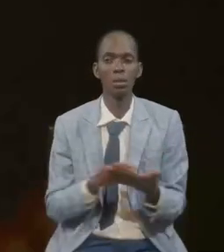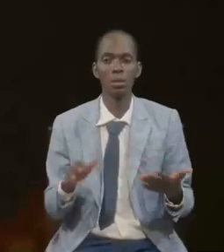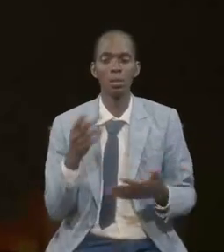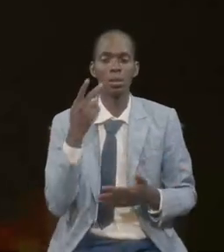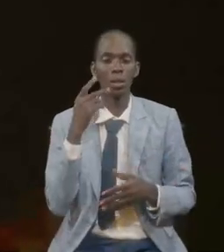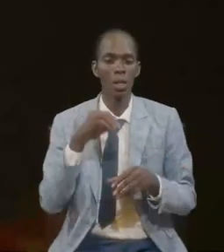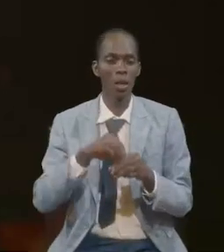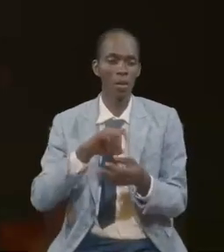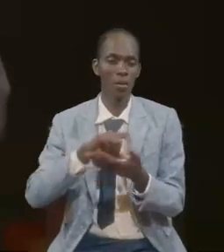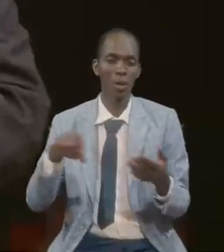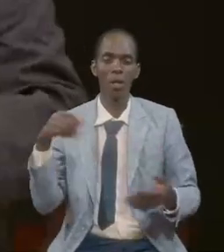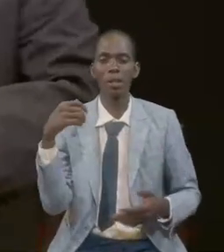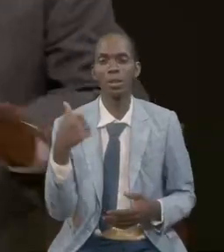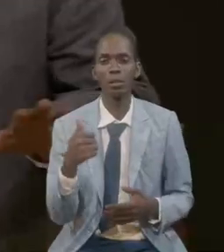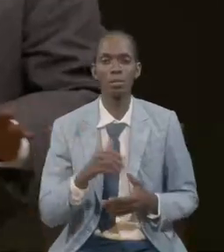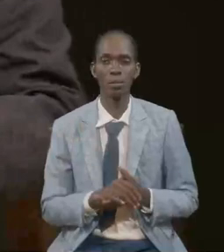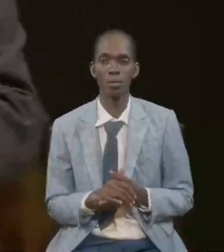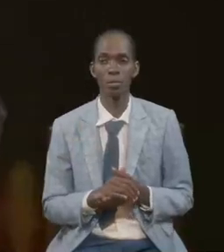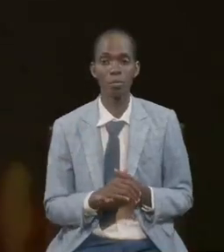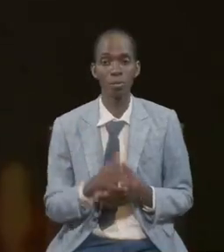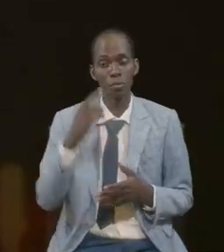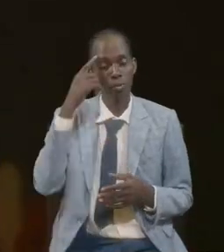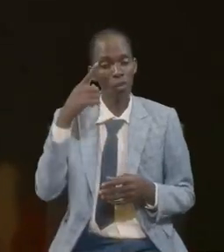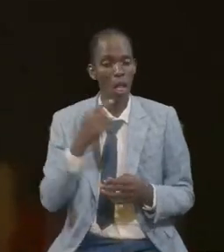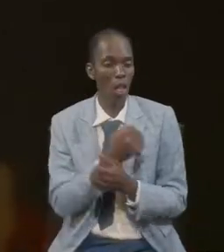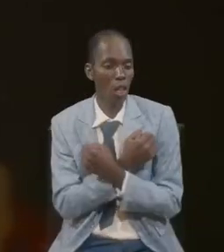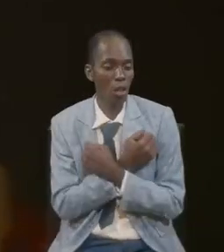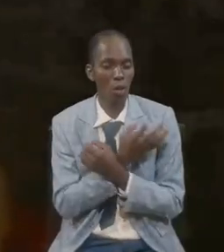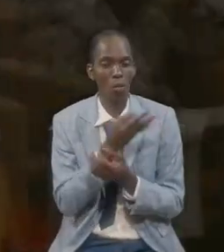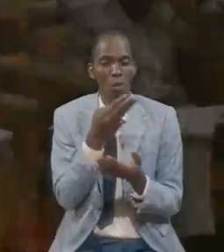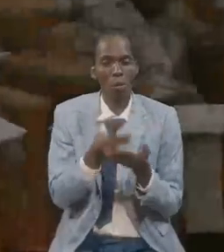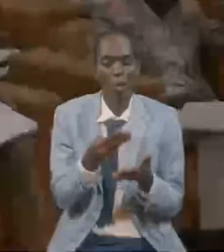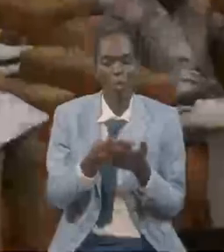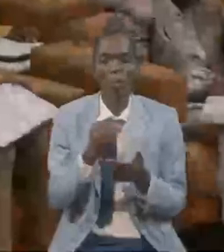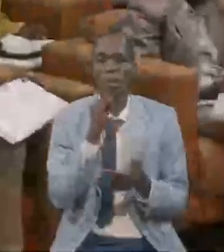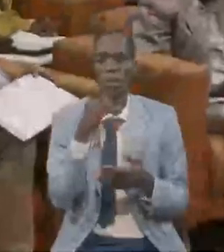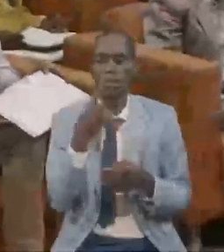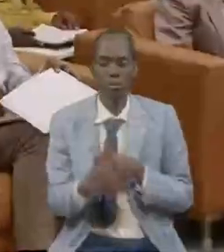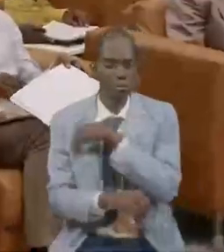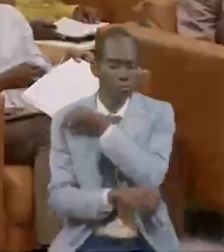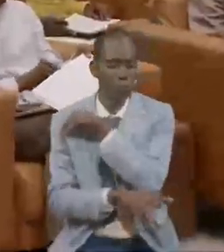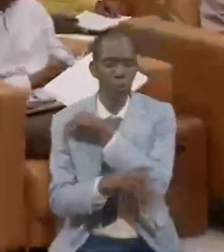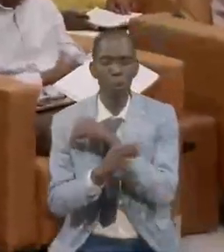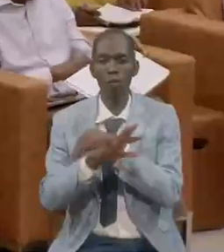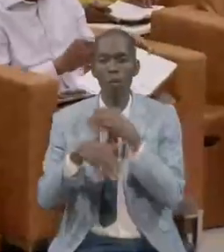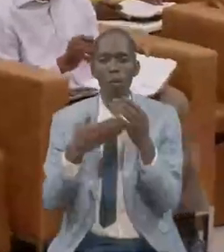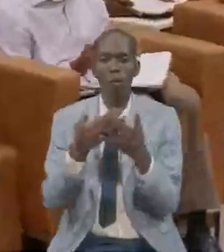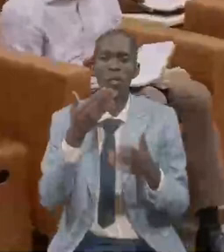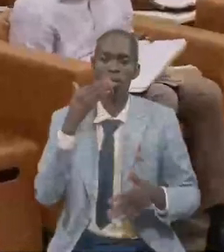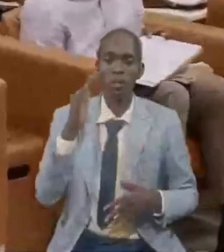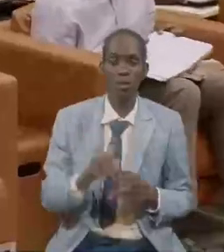destruction. Voilà le verset 10, car l'amour de l'argent est une racine de tous les maux,